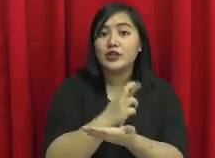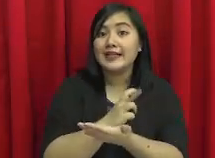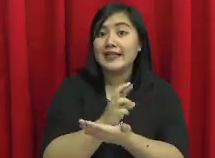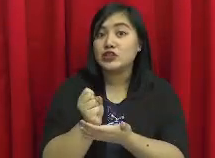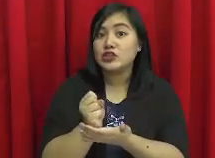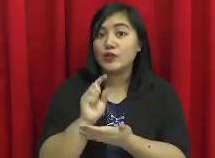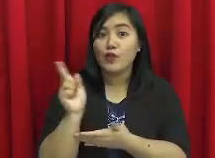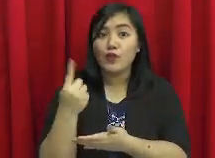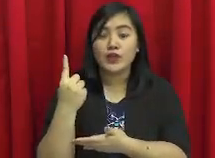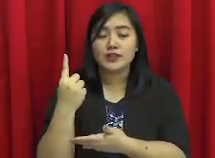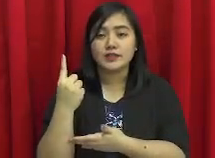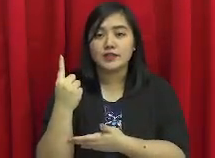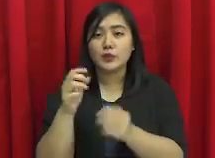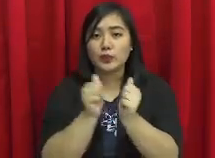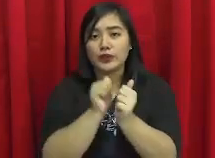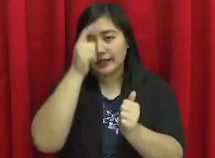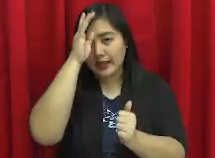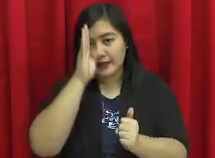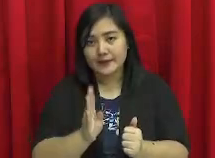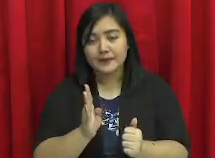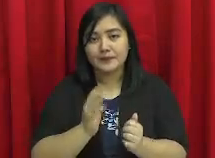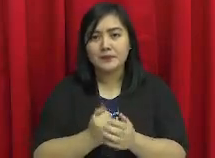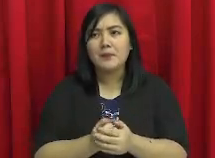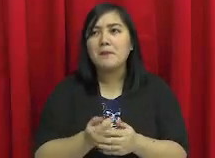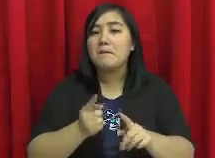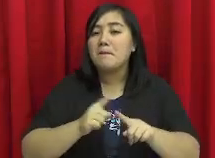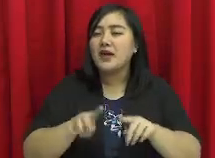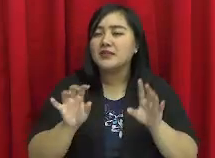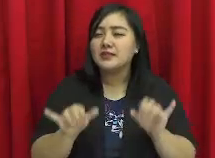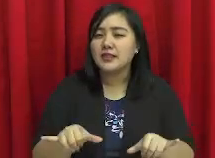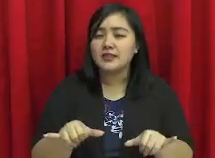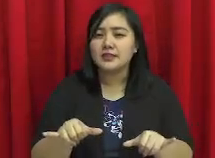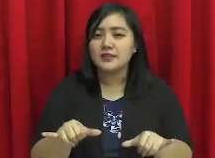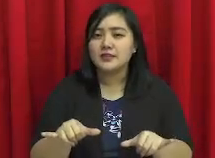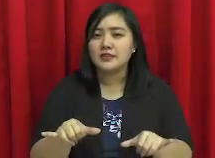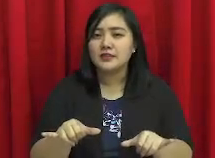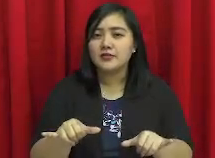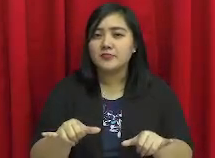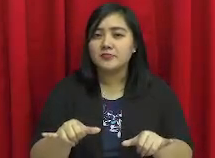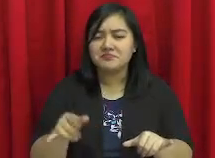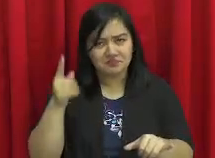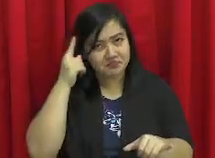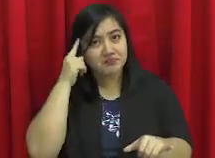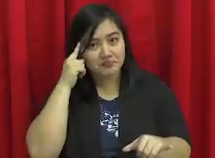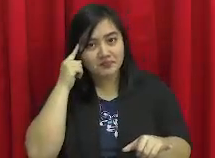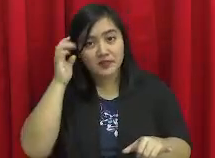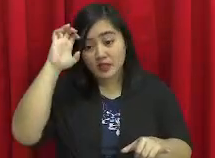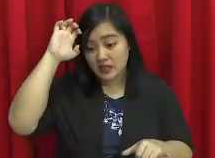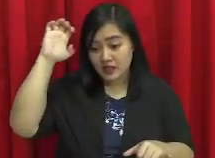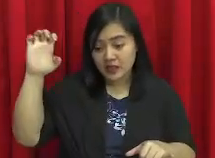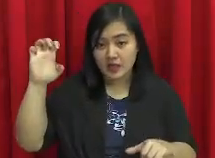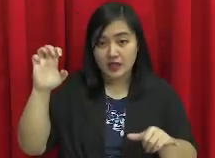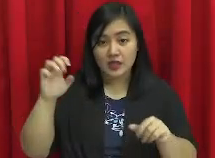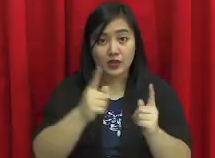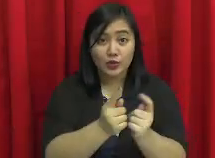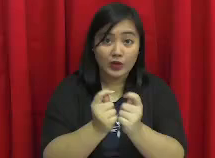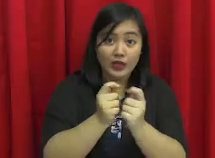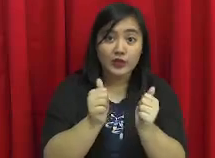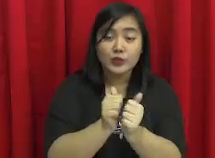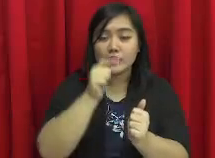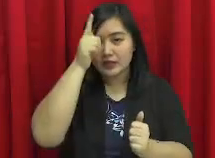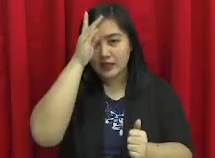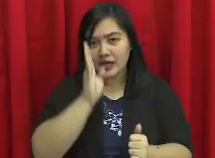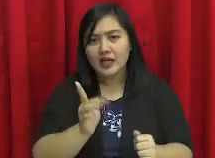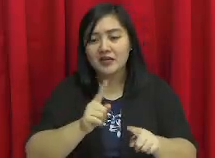Alang lang Diyos, Diyos, si Adan. And yet, tingnan nyo mga kapatid, no? Nakasama siya, ha? Ng Diyos. And yet, tingnan nyo po sa verse number